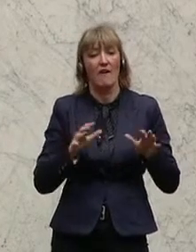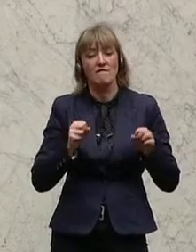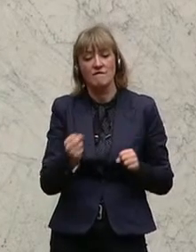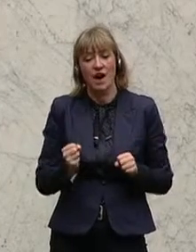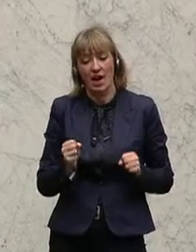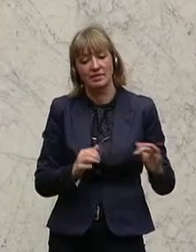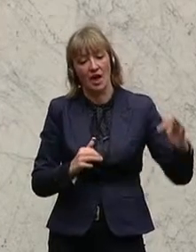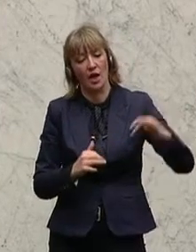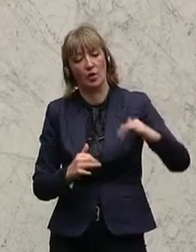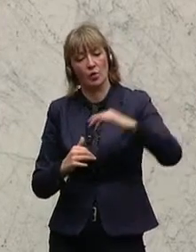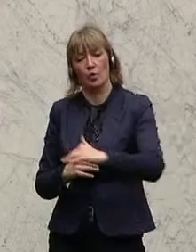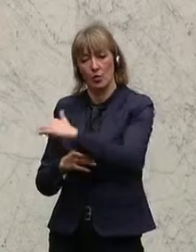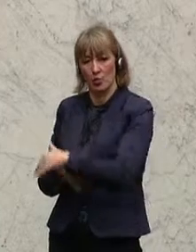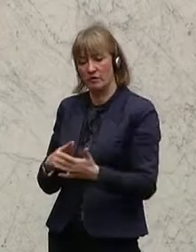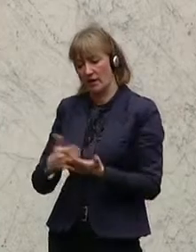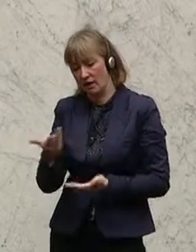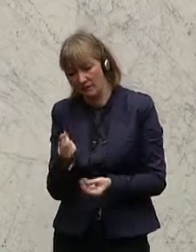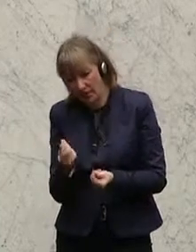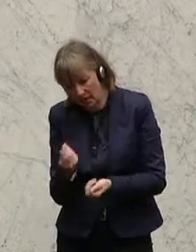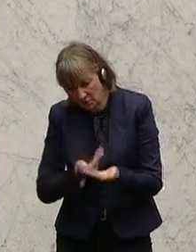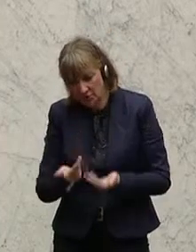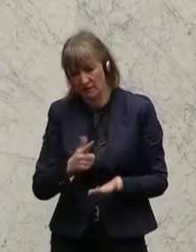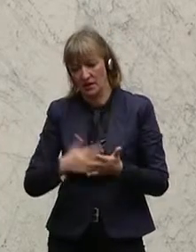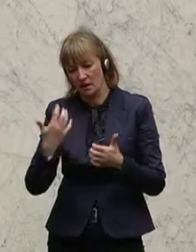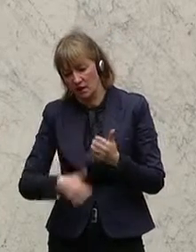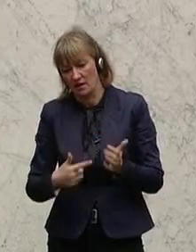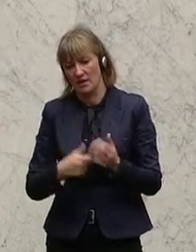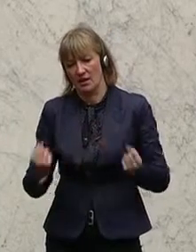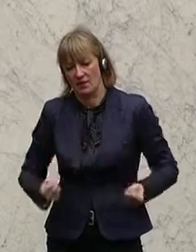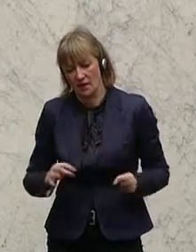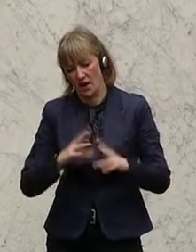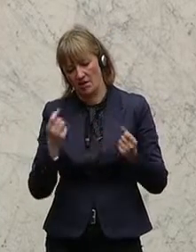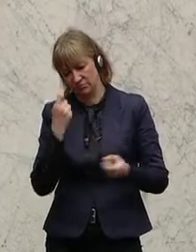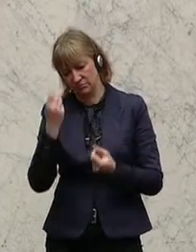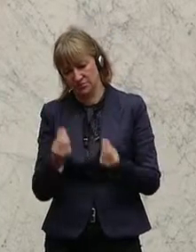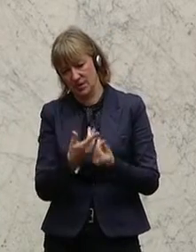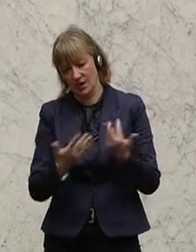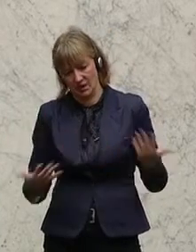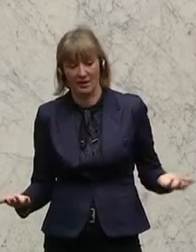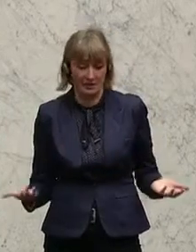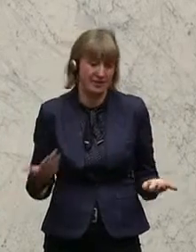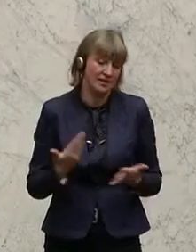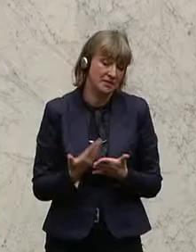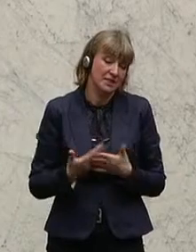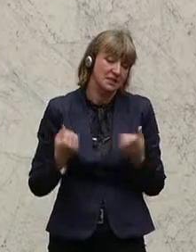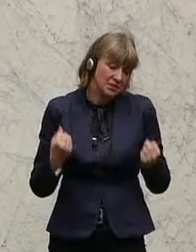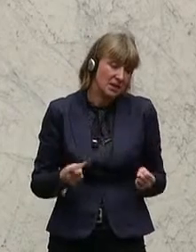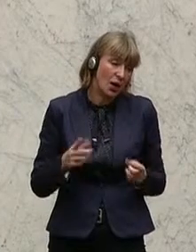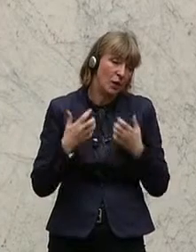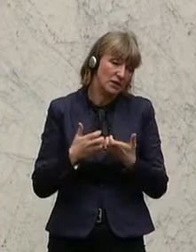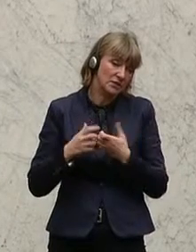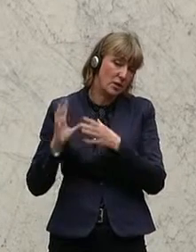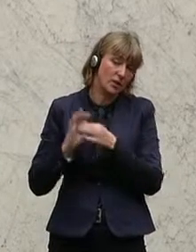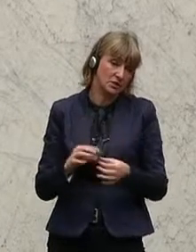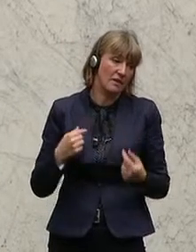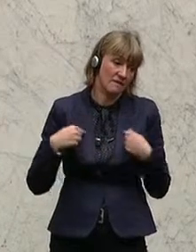ist. Aus wirtschaftlichen Gründen, wegen Kriegen, wegen Gewalt, wegen all diesen Dingen und wo sicherlich historisch